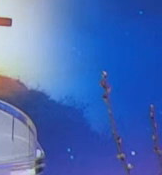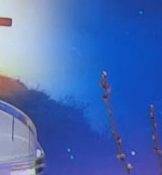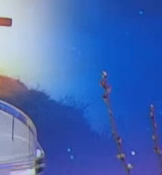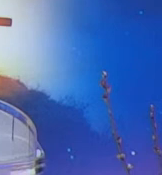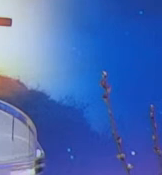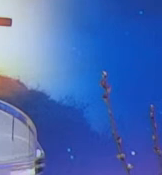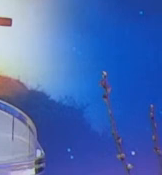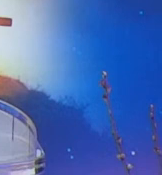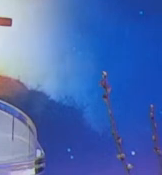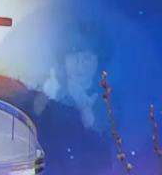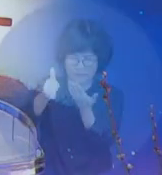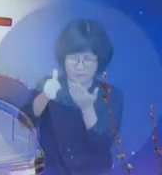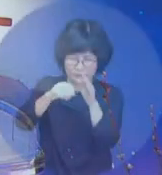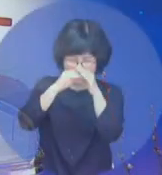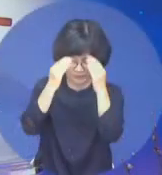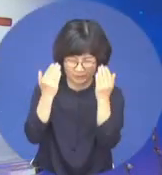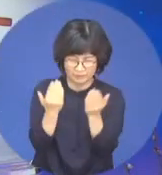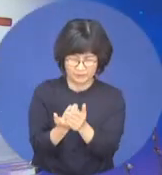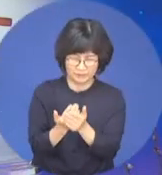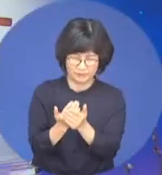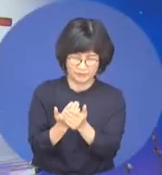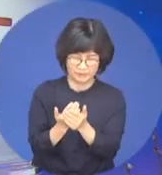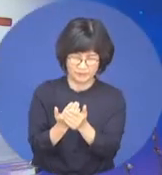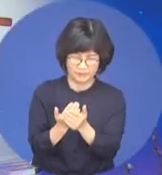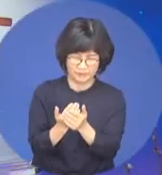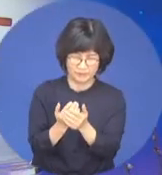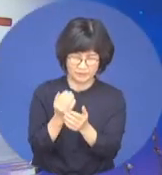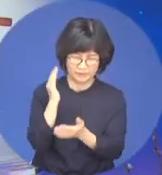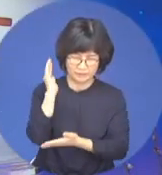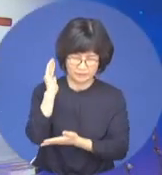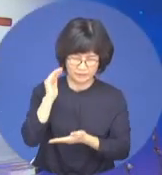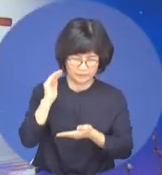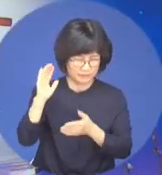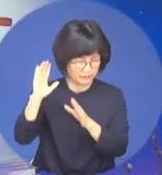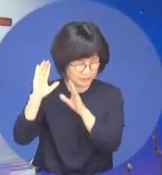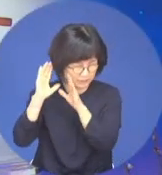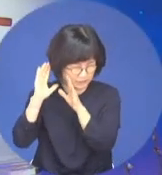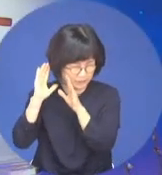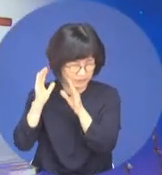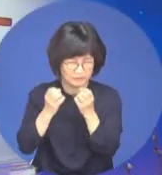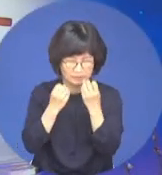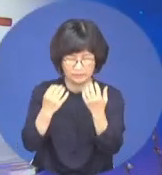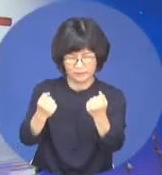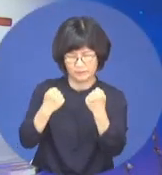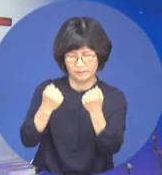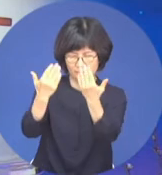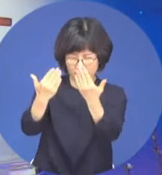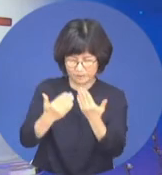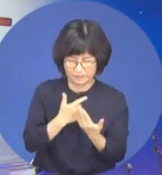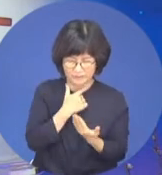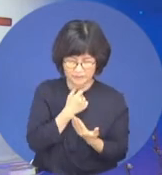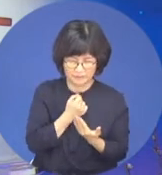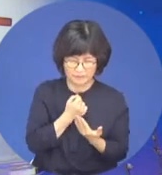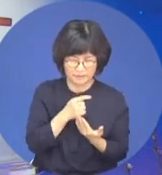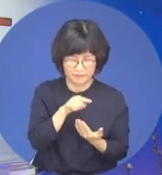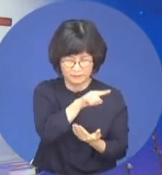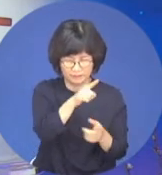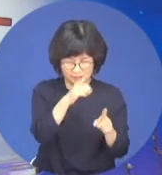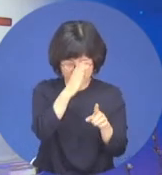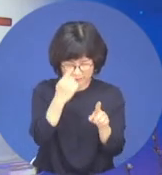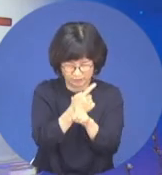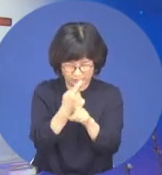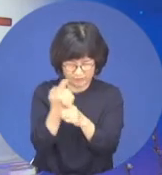모든 이야기를 말씀을 드리며 새 힘을 얻기를 소원하오니 우리 주님께서 고칠 자를 고치시고 일으킬